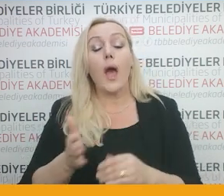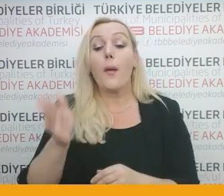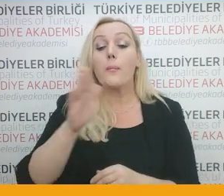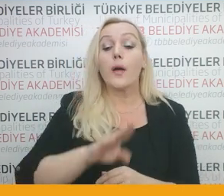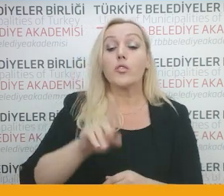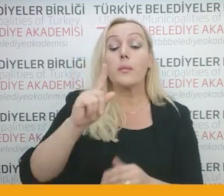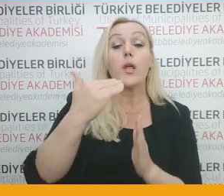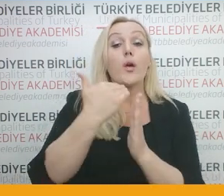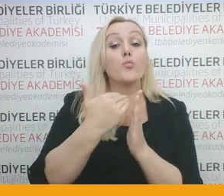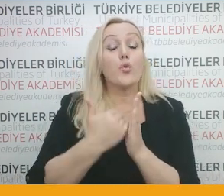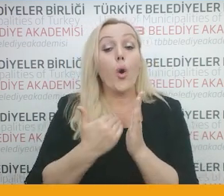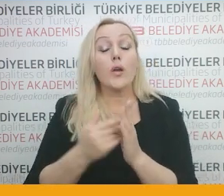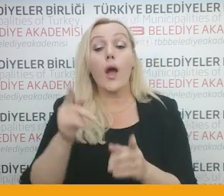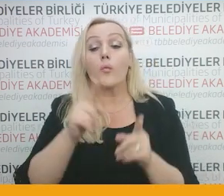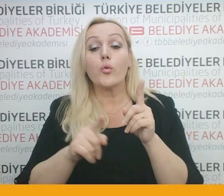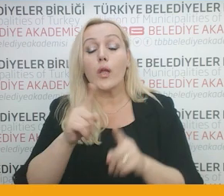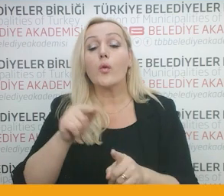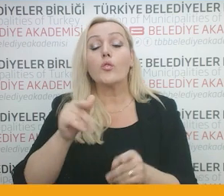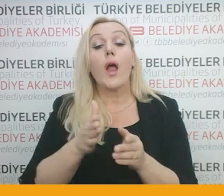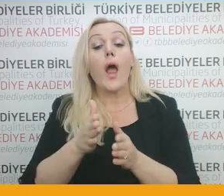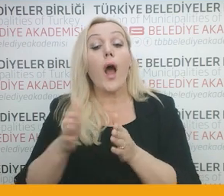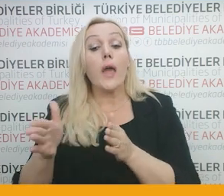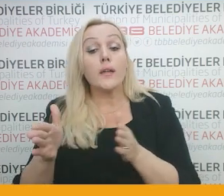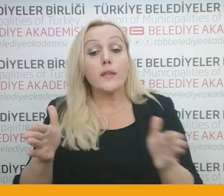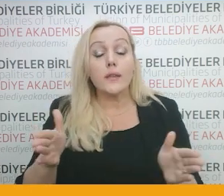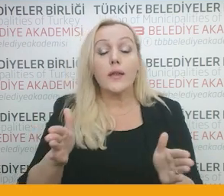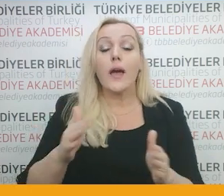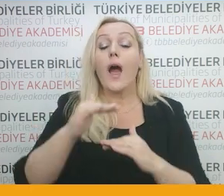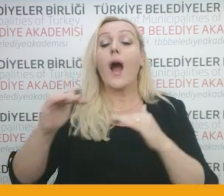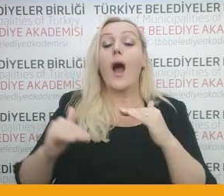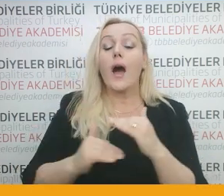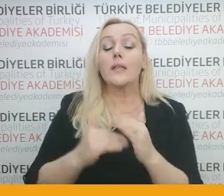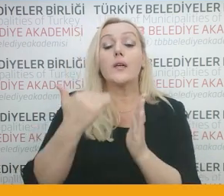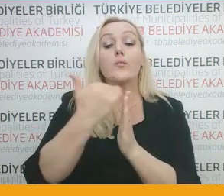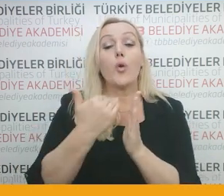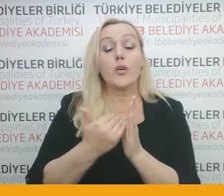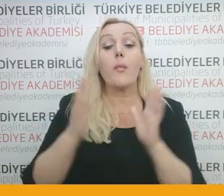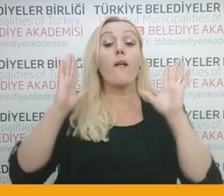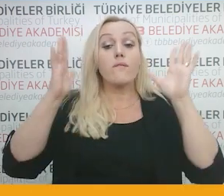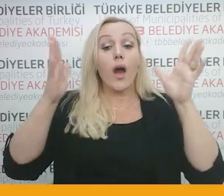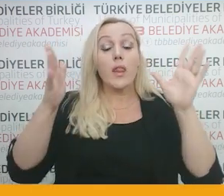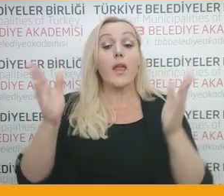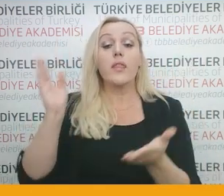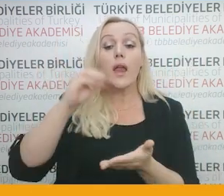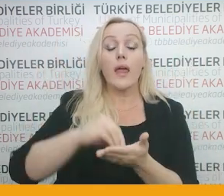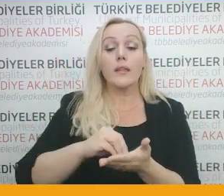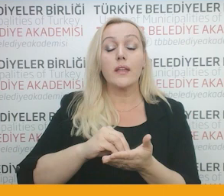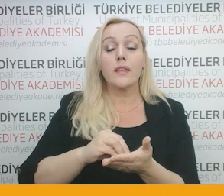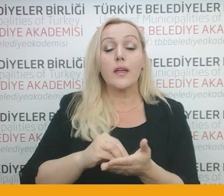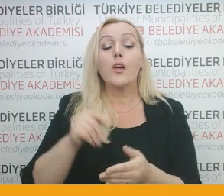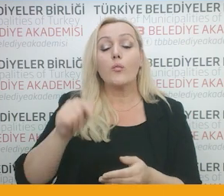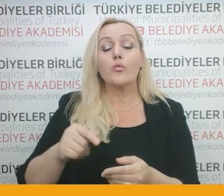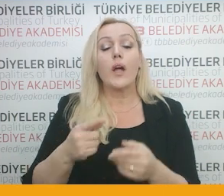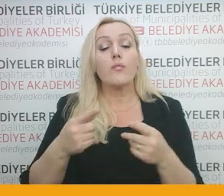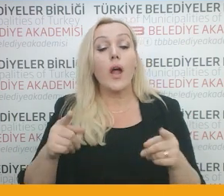program uyguladık. Bunları da bölümledik. Alt programa faaliyetler ekledik. Bunları da ayrı ayrı